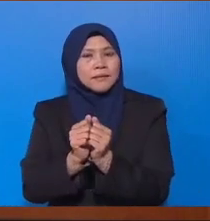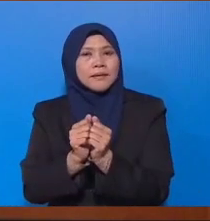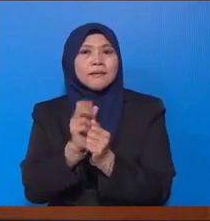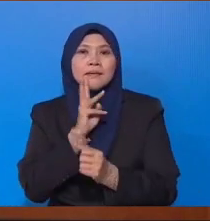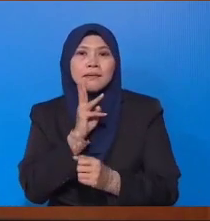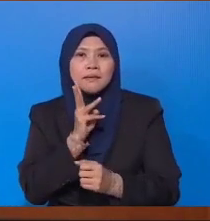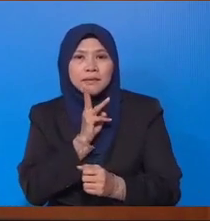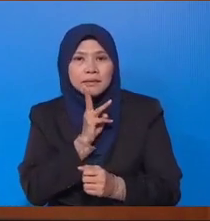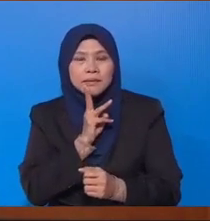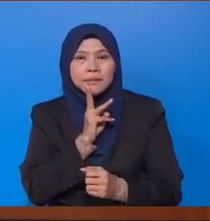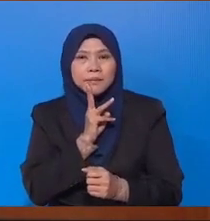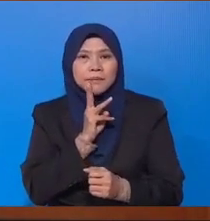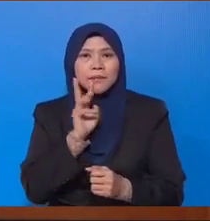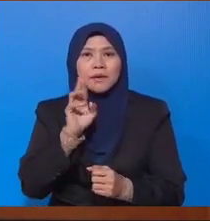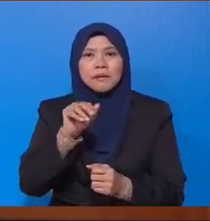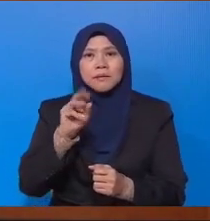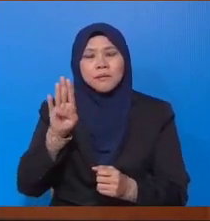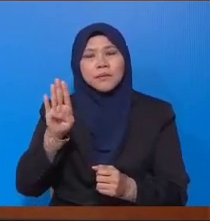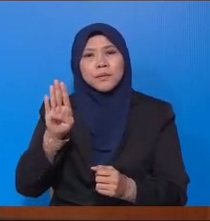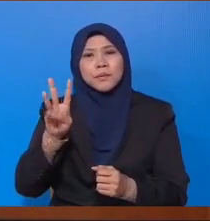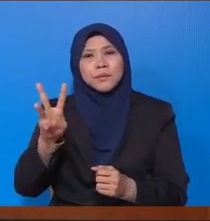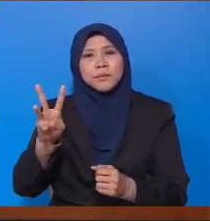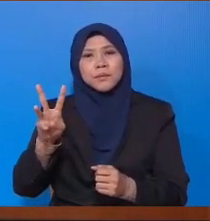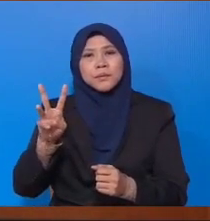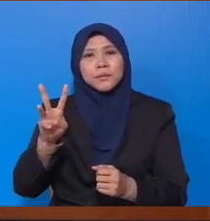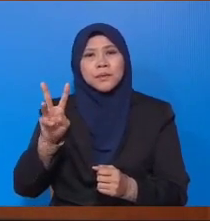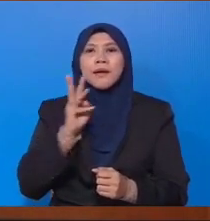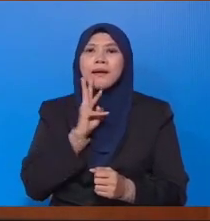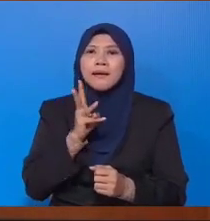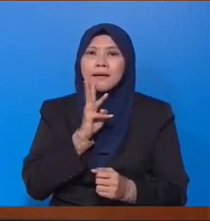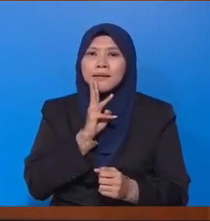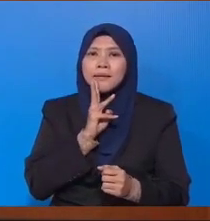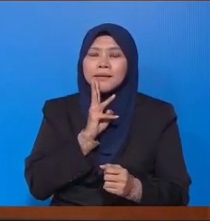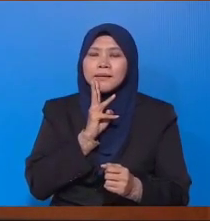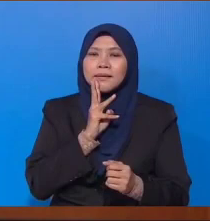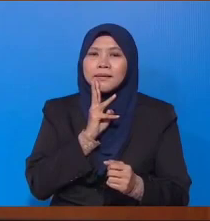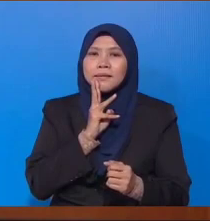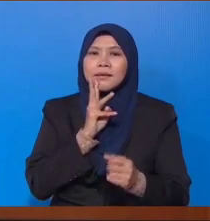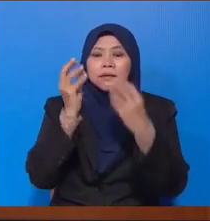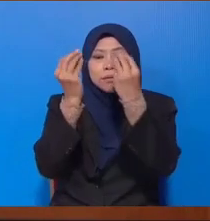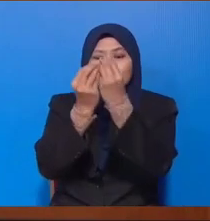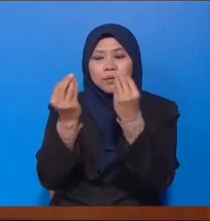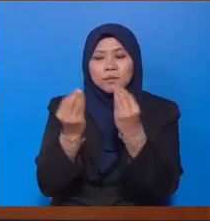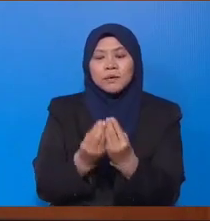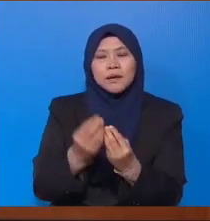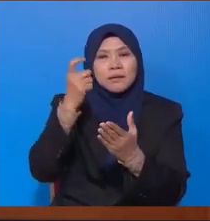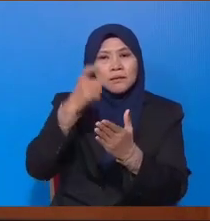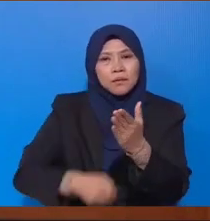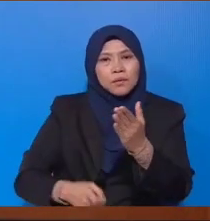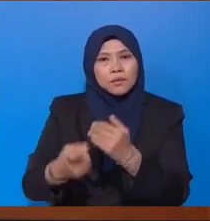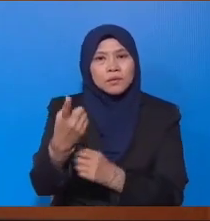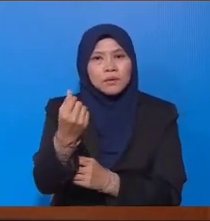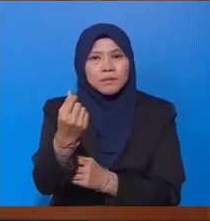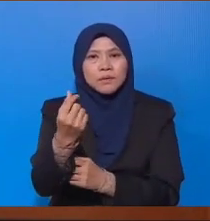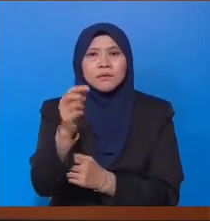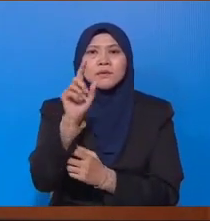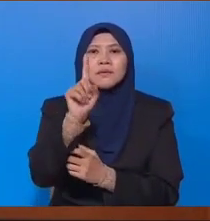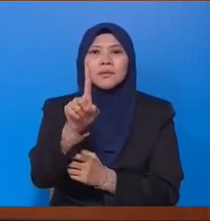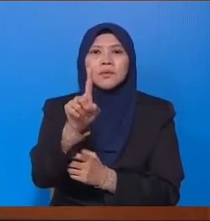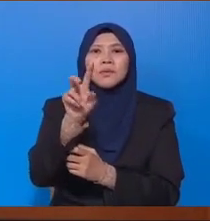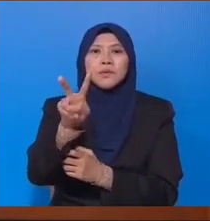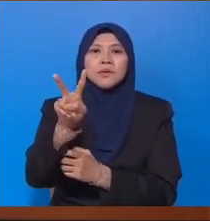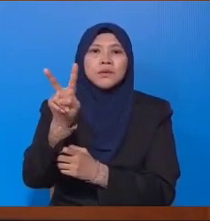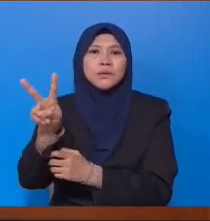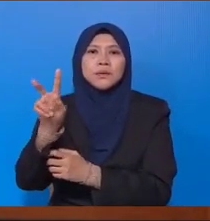foto dengan izin enak dabelyu dengan ataupun Aida Cadas Elan ini dengan jumlah kos Project keseluruhan sebanyak